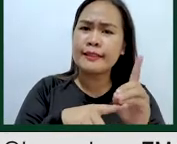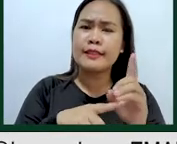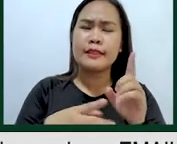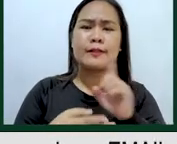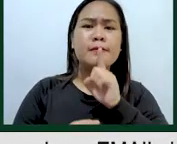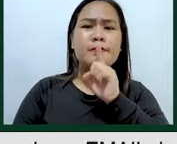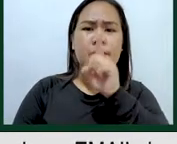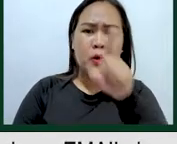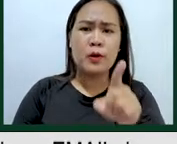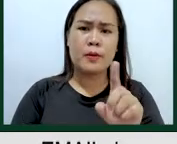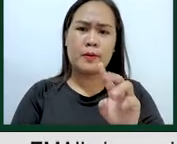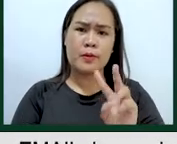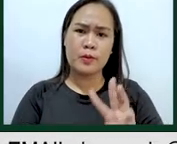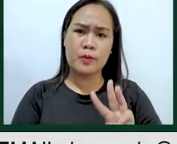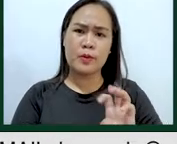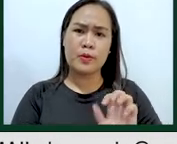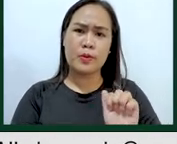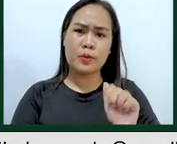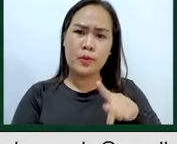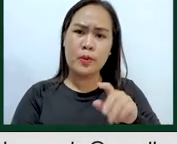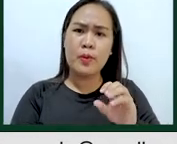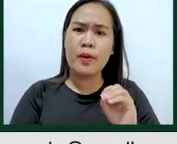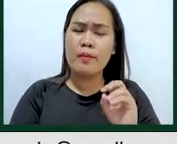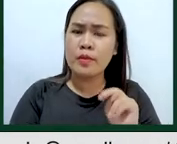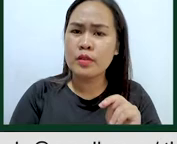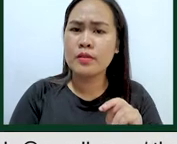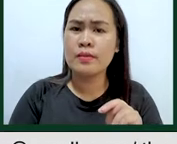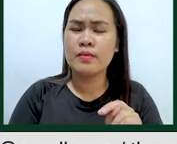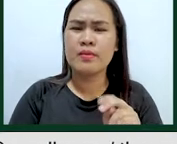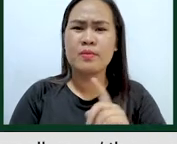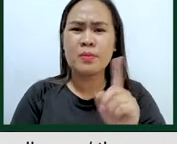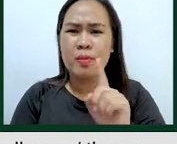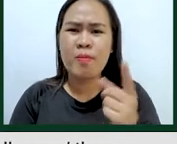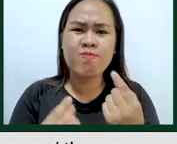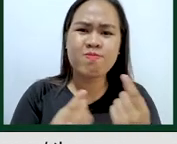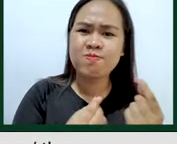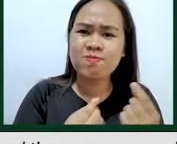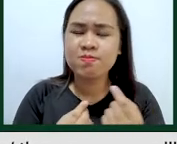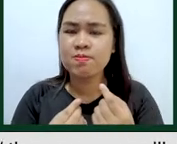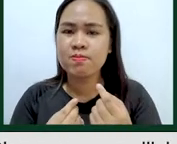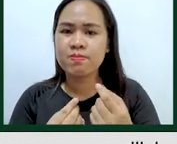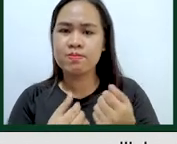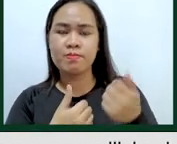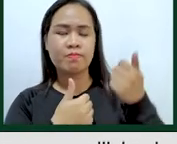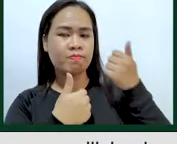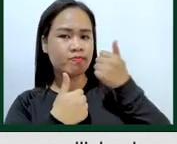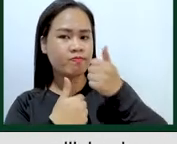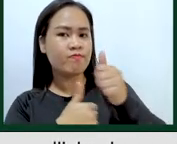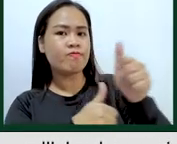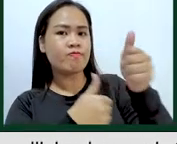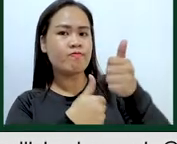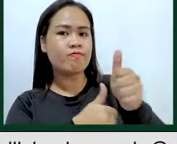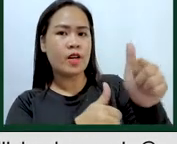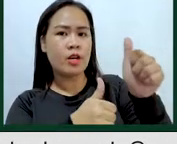magiging sandata natin, no? Pagsunod, 'di ba? Yung kung susundan natin ang